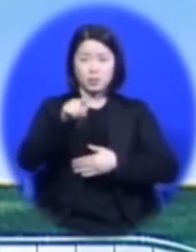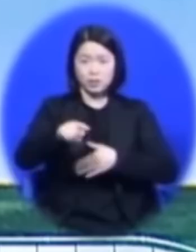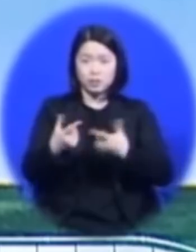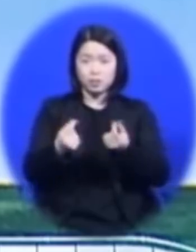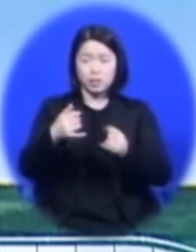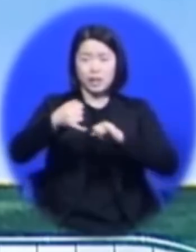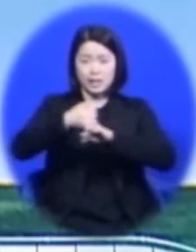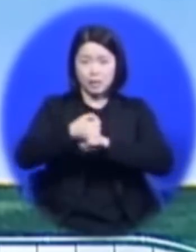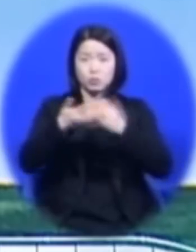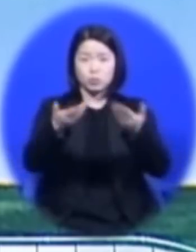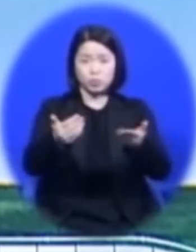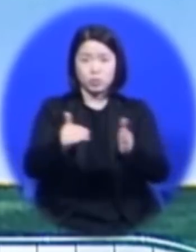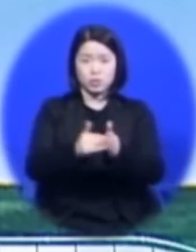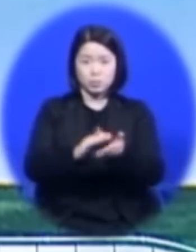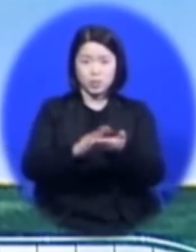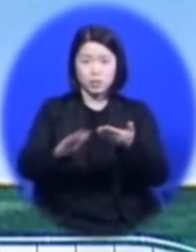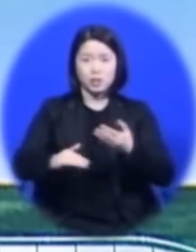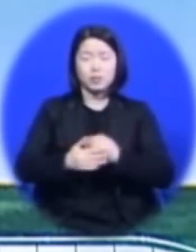약속하셨죠